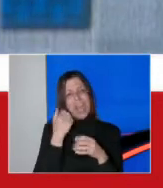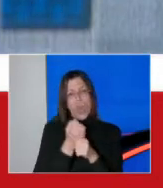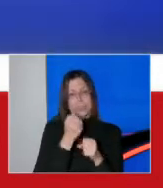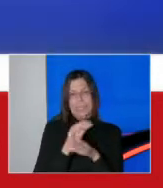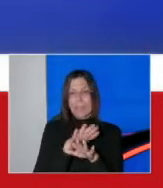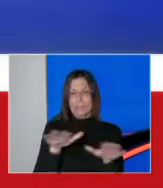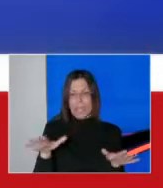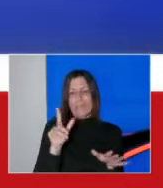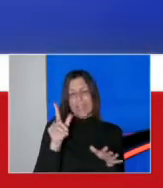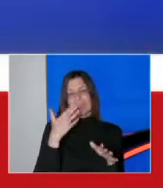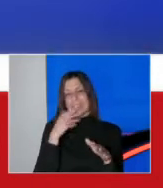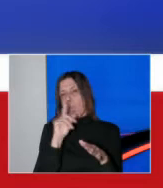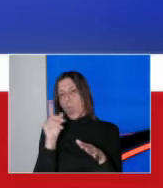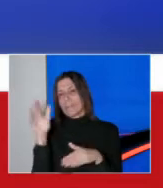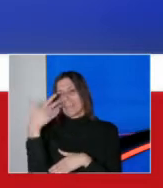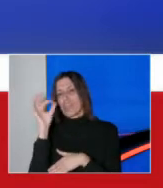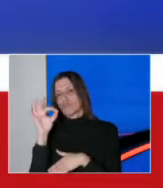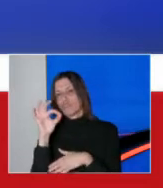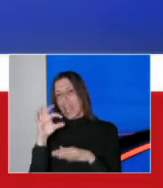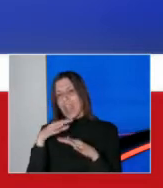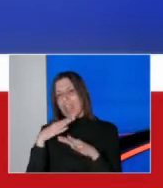מדינת אפרטהייד.